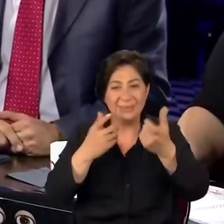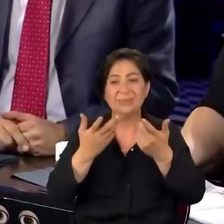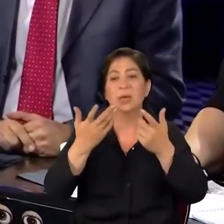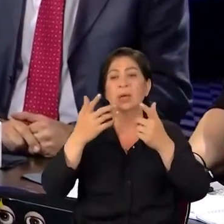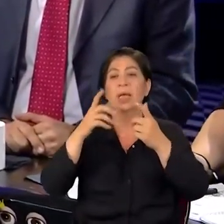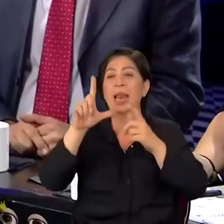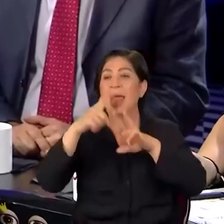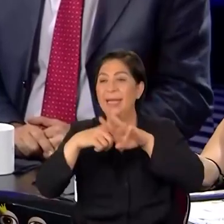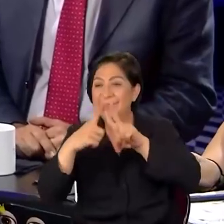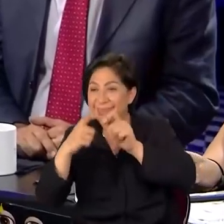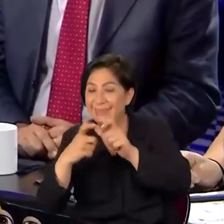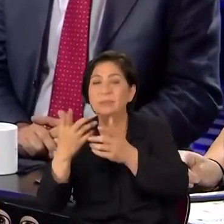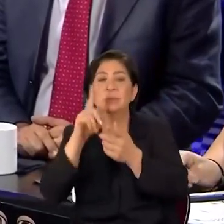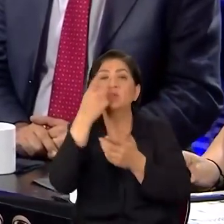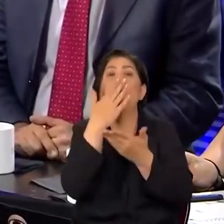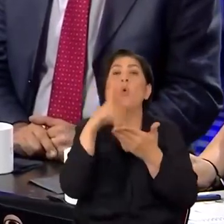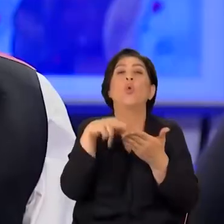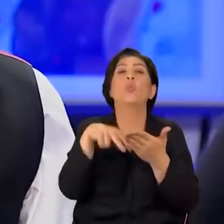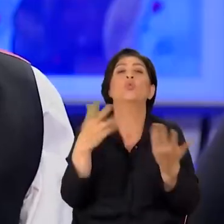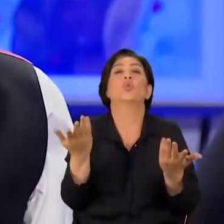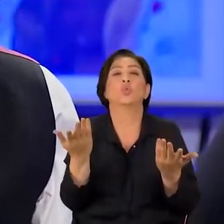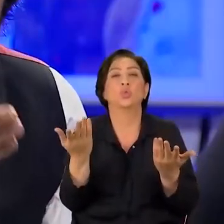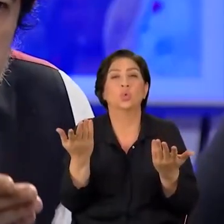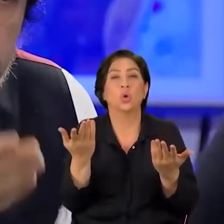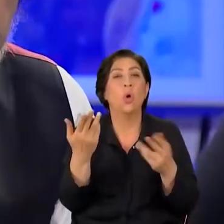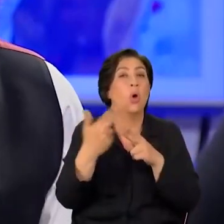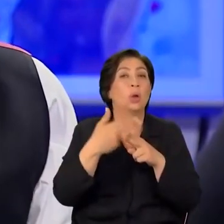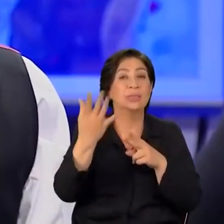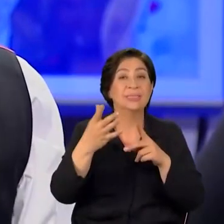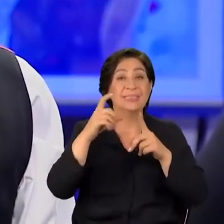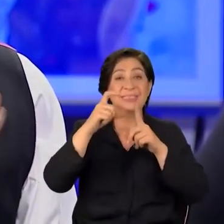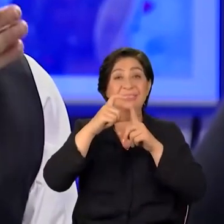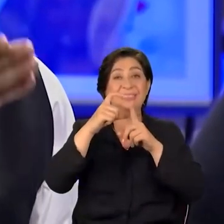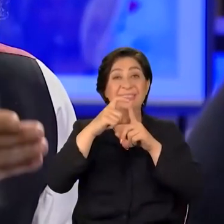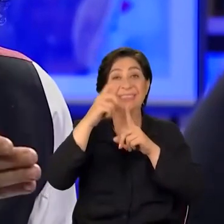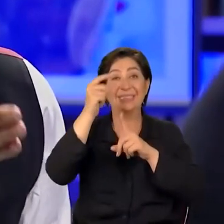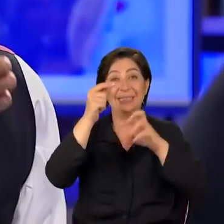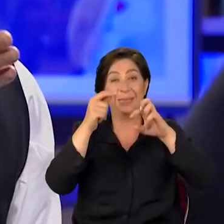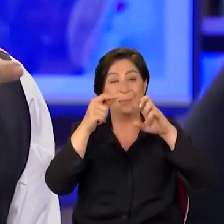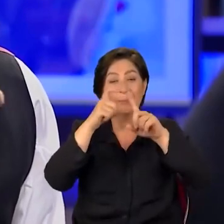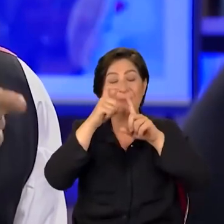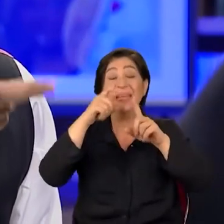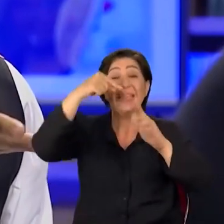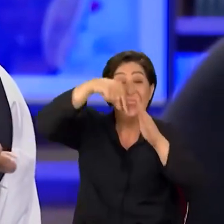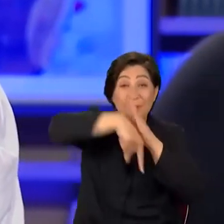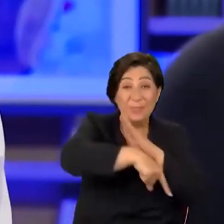Engels, Lenin okumuyorduk. Tabii ki örneğin dipten gelen